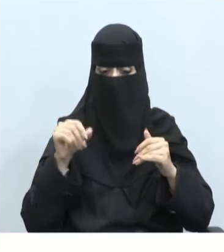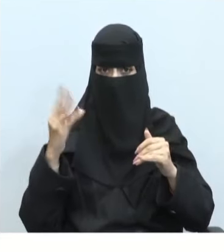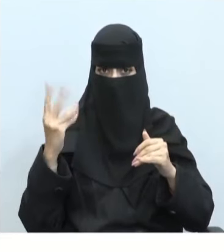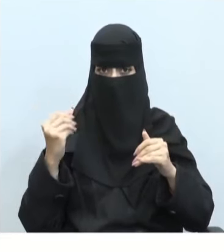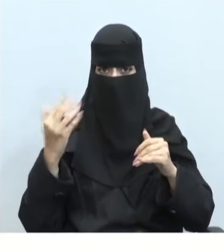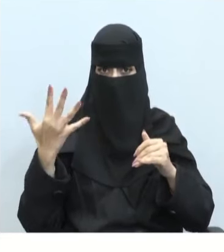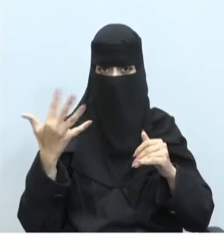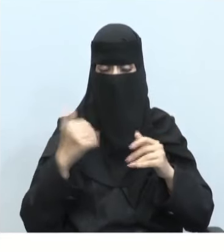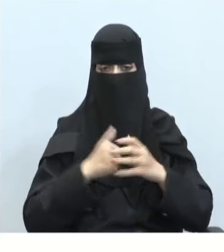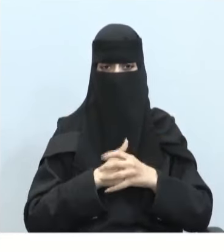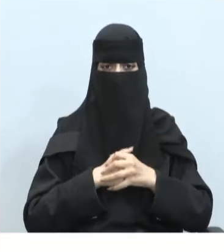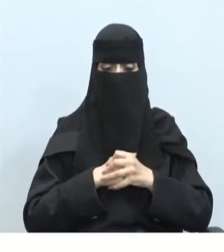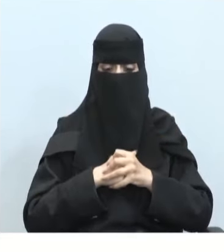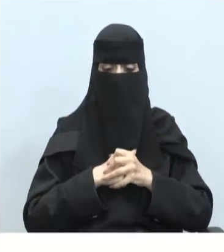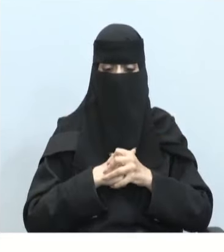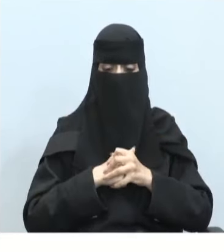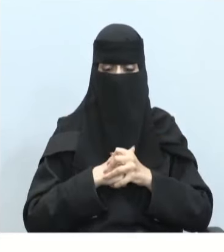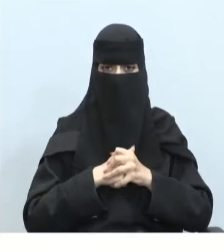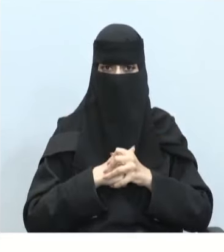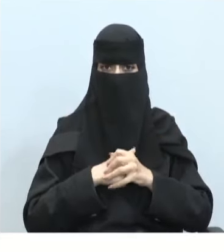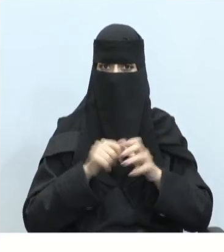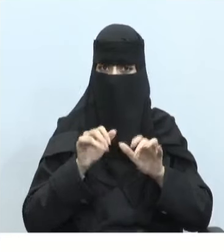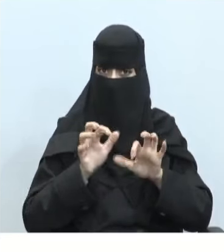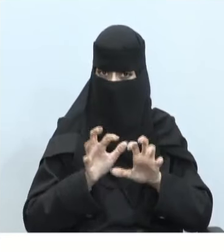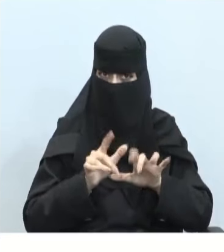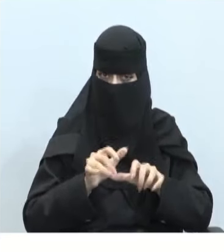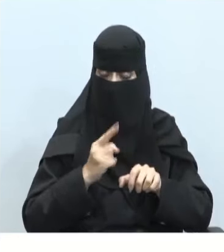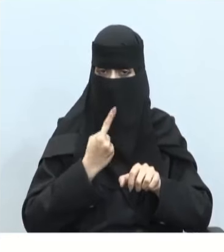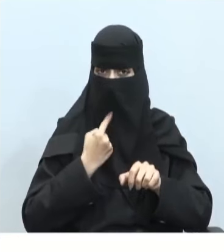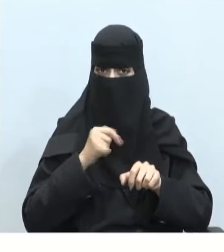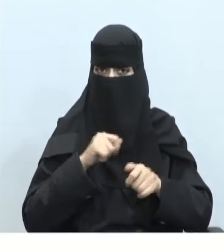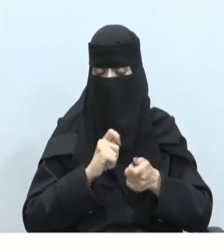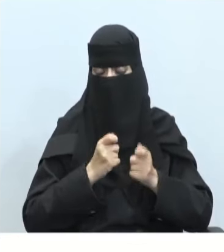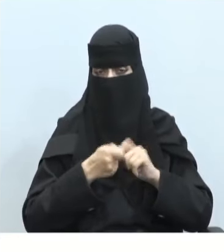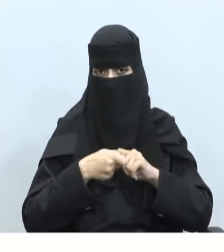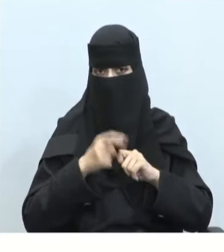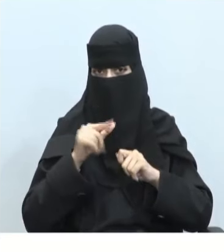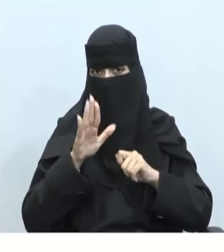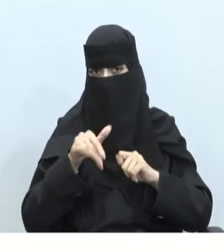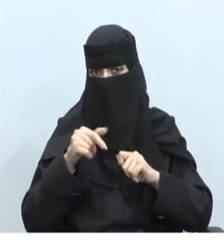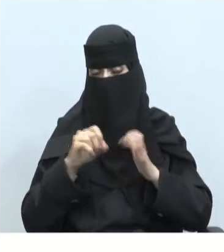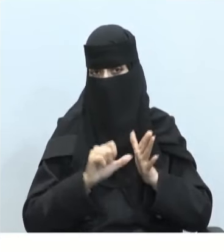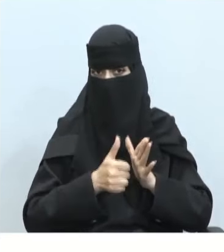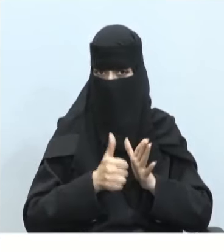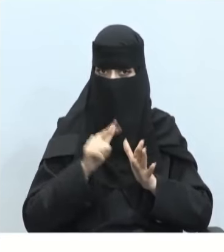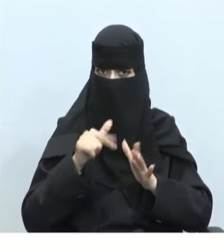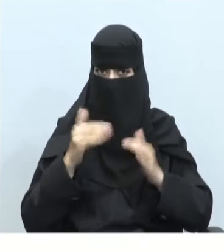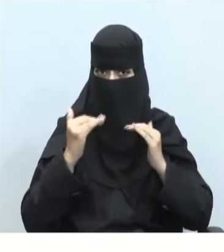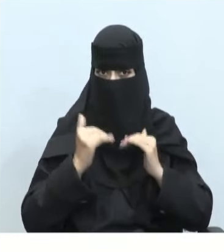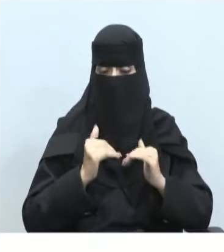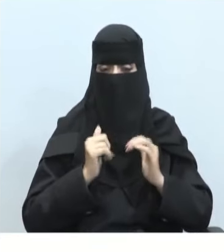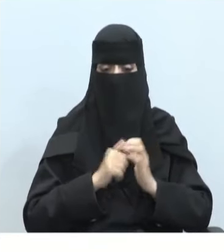رقم خم اذا نكتب نتب الكلمه التي نريد تغييرها والكلمه الجديده في الحقل